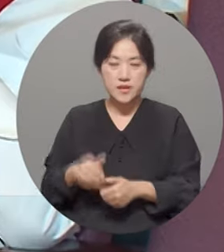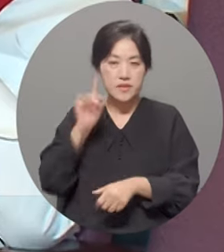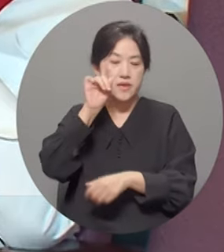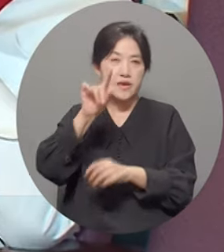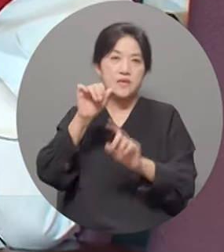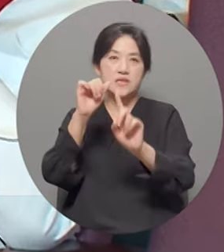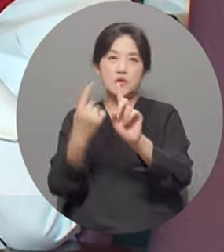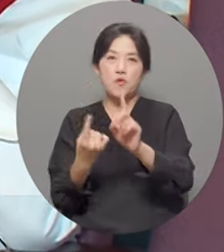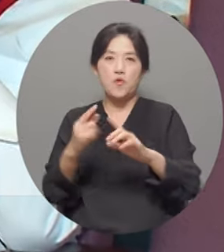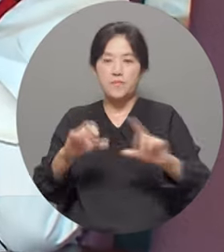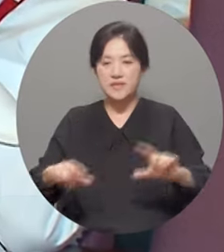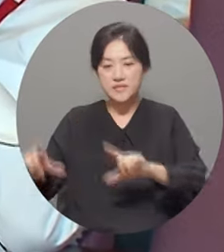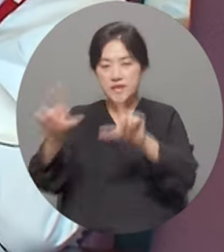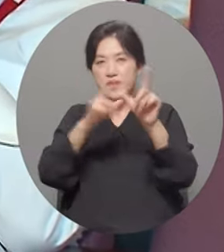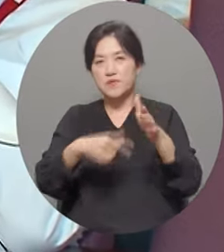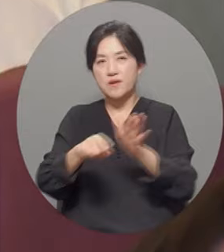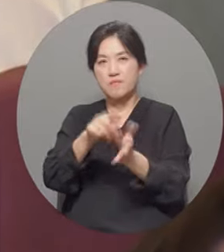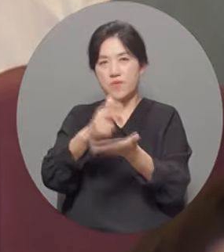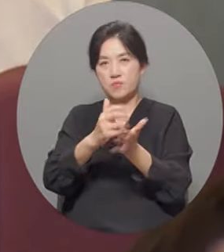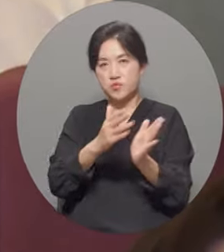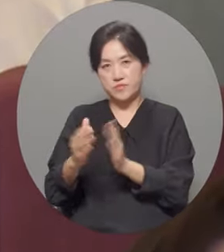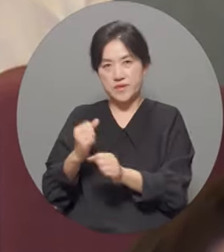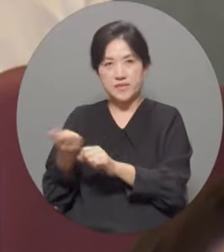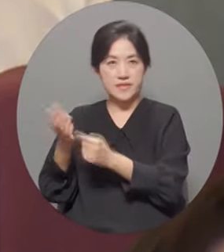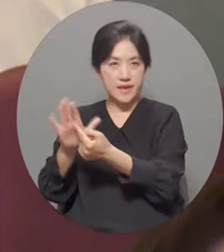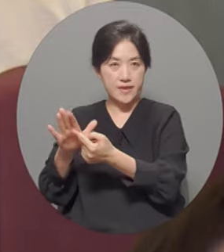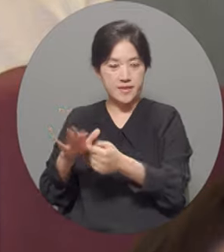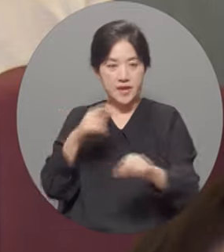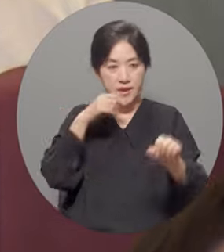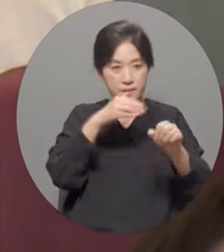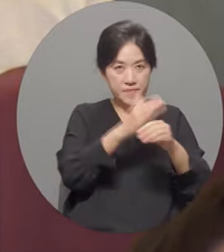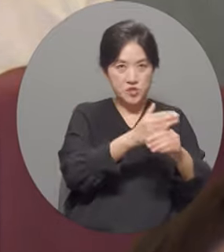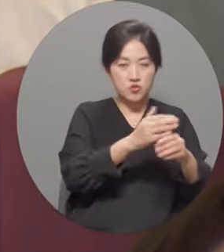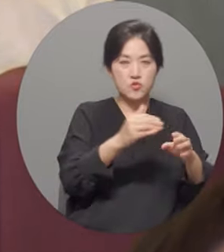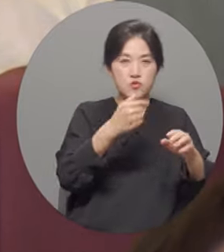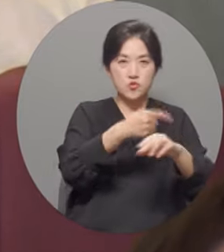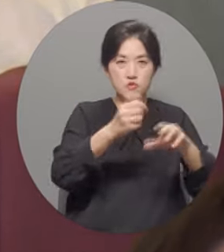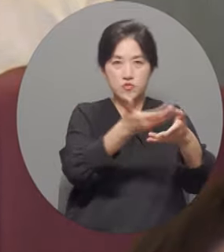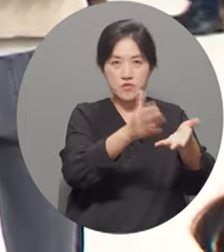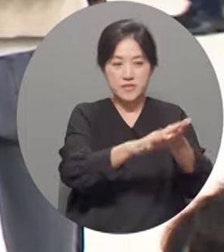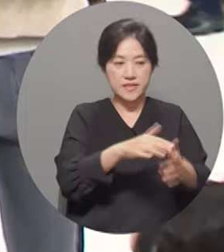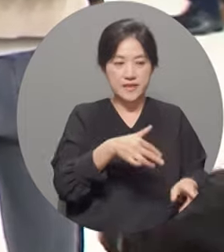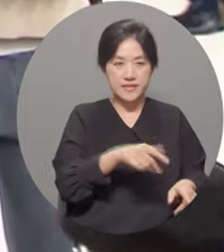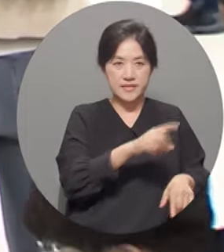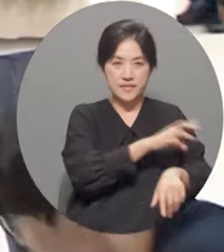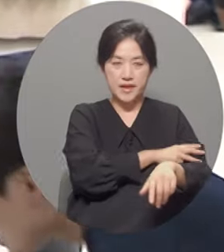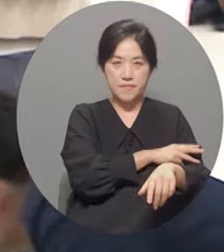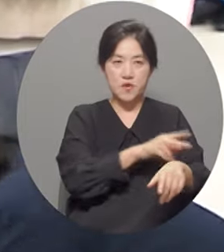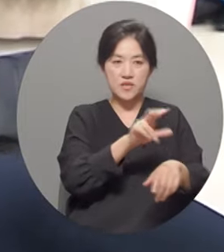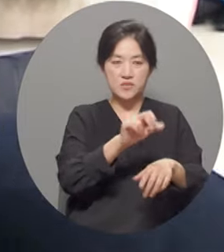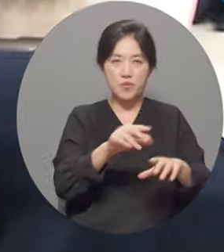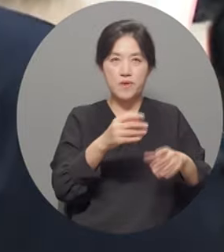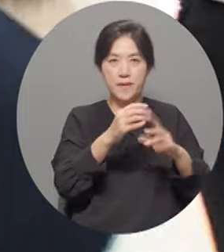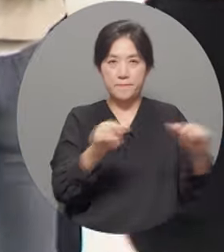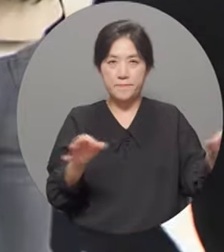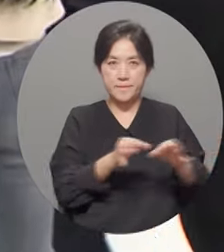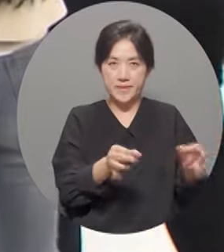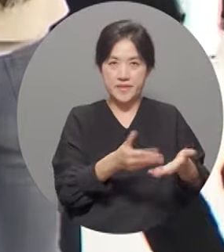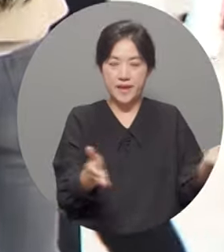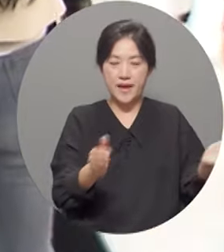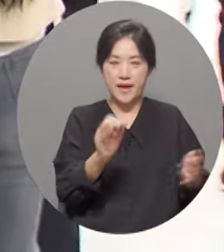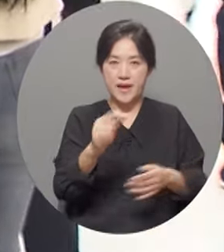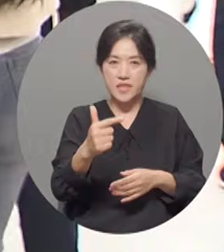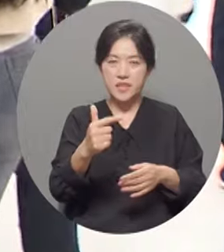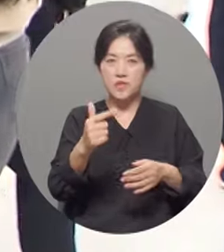민생법안을 공개한다는 방침인데요. 민주당과 조국혁신당이 최상병 특감법과 25만 원 민생지원금, 한동훈